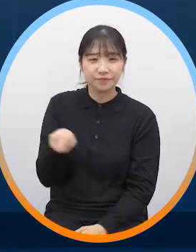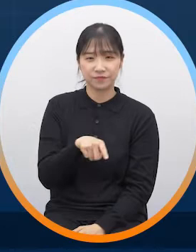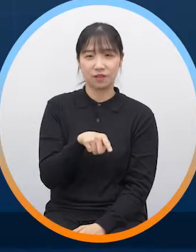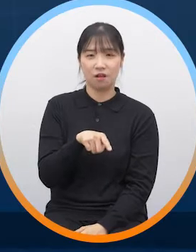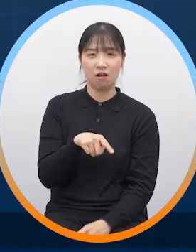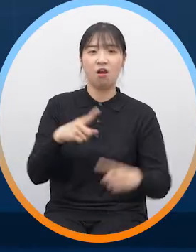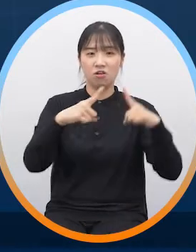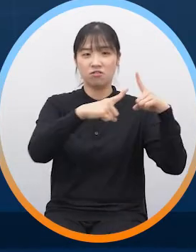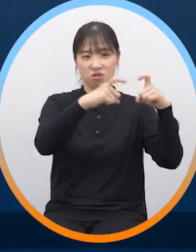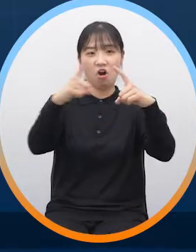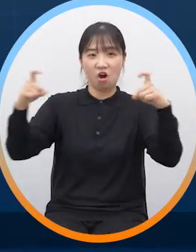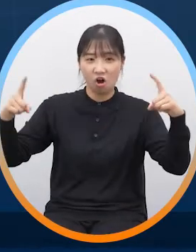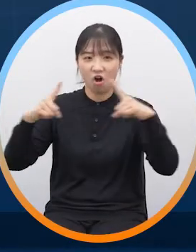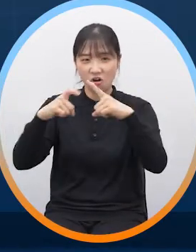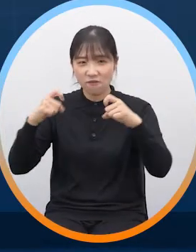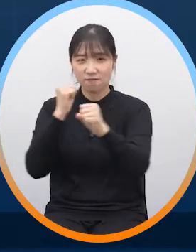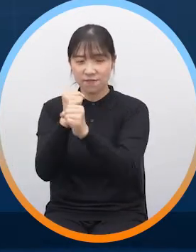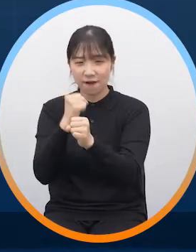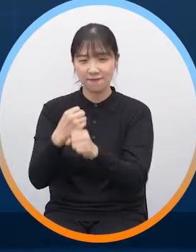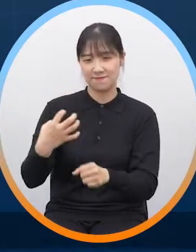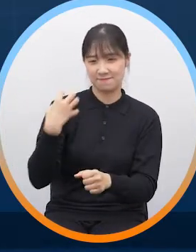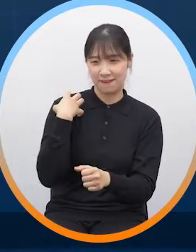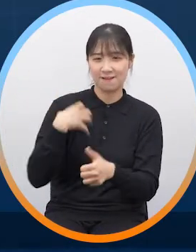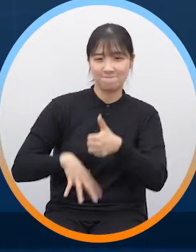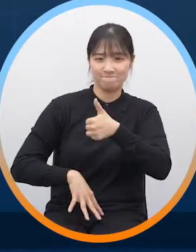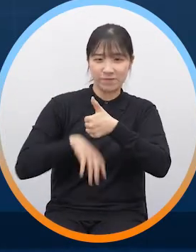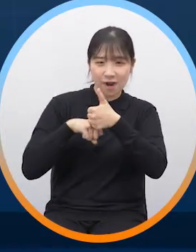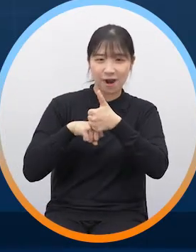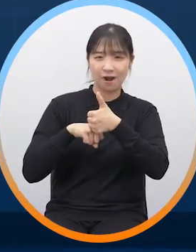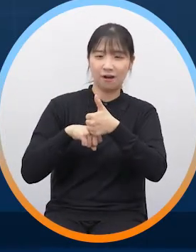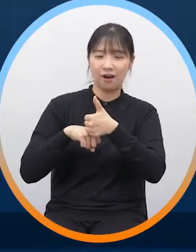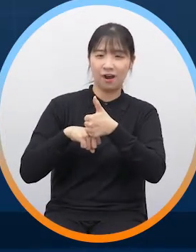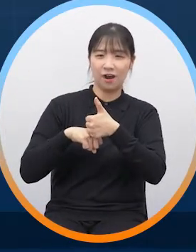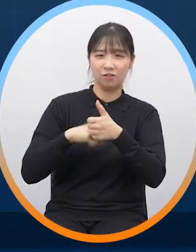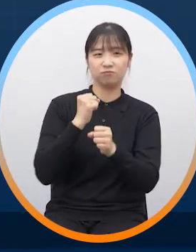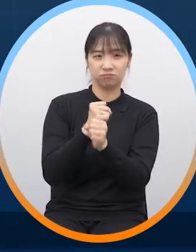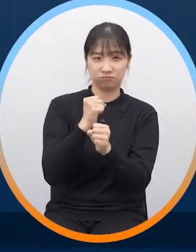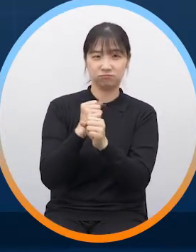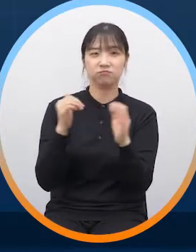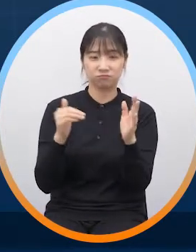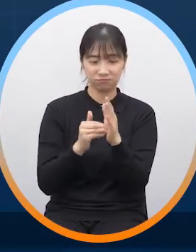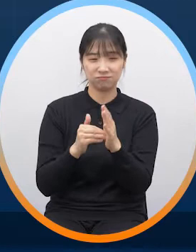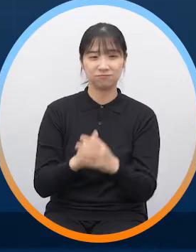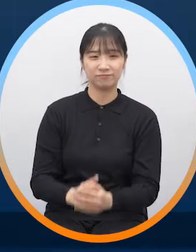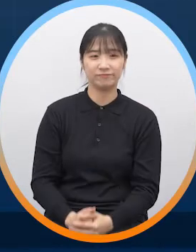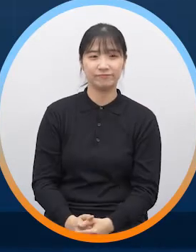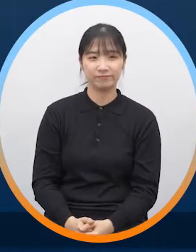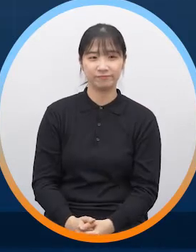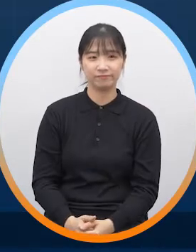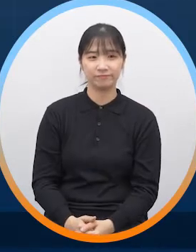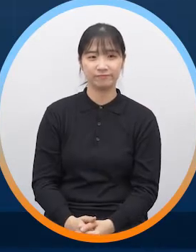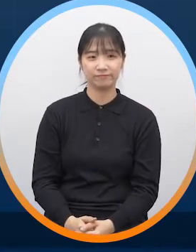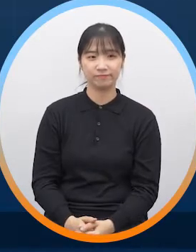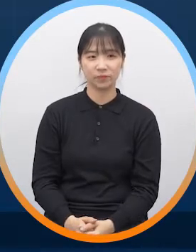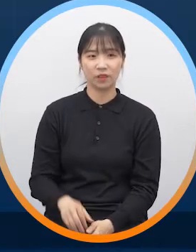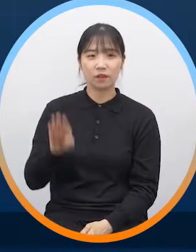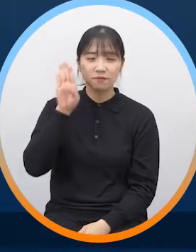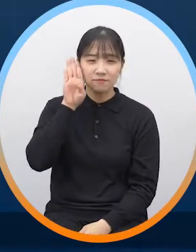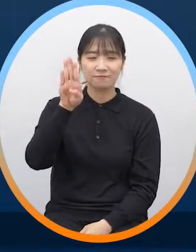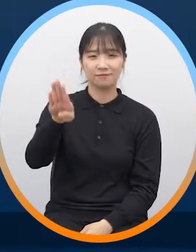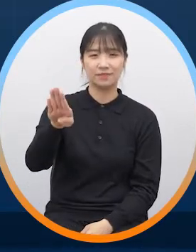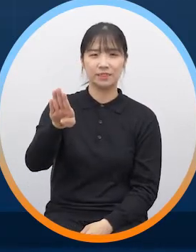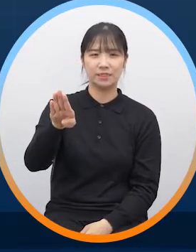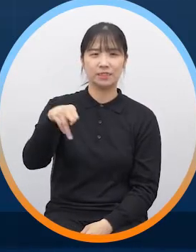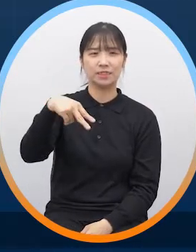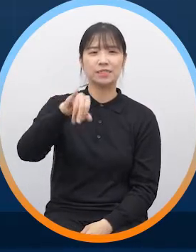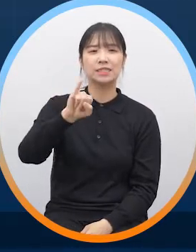그래서 이런 성들을 상당히 책임자로서 해서 많이 이제 축성을 했고요. 그 후에